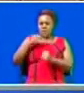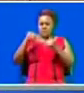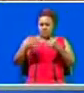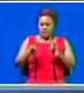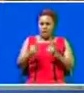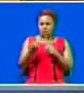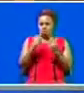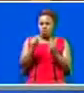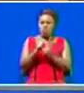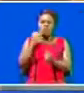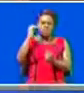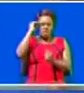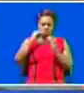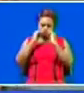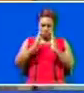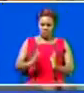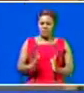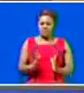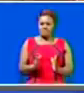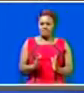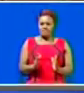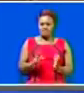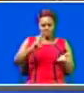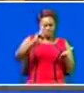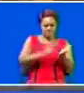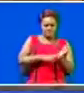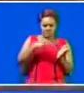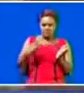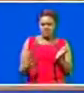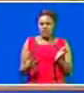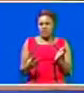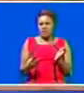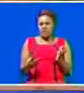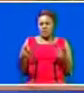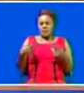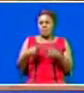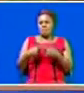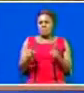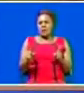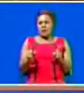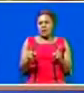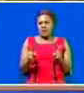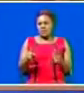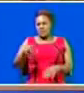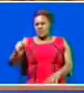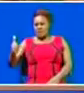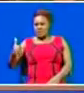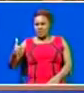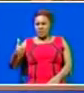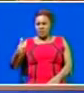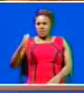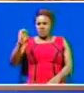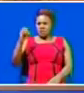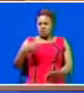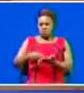zetu za kutaka kuzungumza na mwalimu mkuu wa shule hii Bi Alice Kanyora ziliambulia patupu. Hata hivyo, kulingana na B. Victoria Mulili, mkurugenzi wa